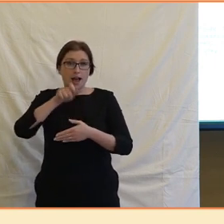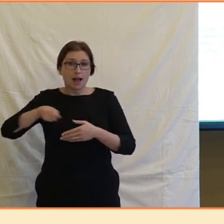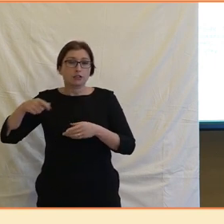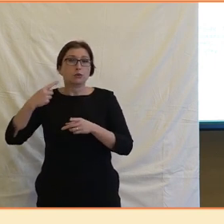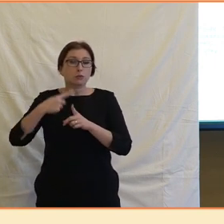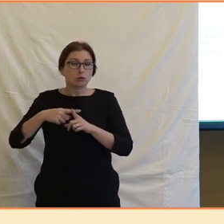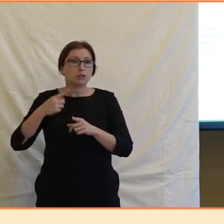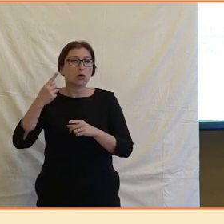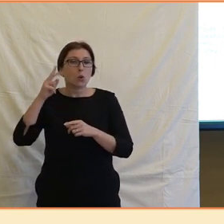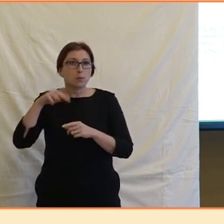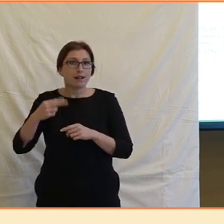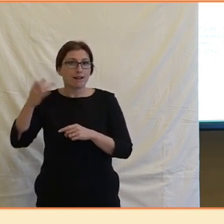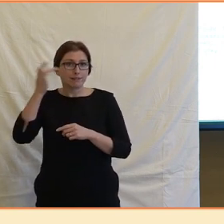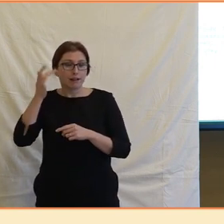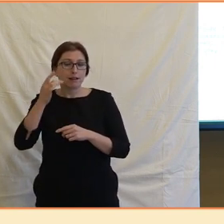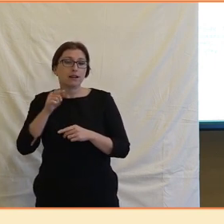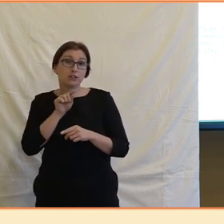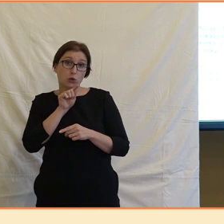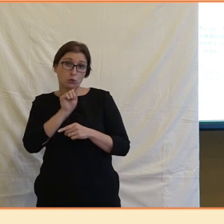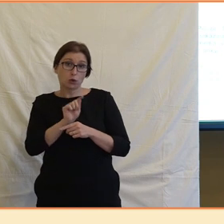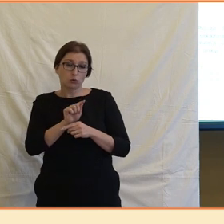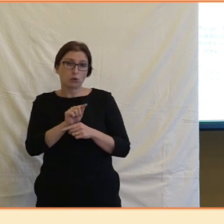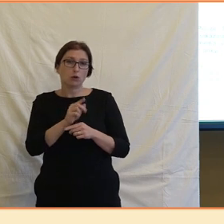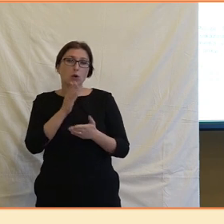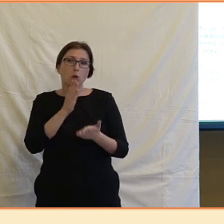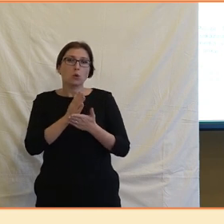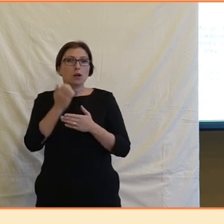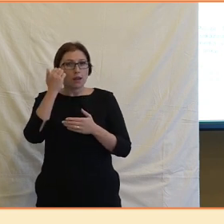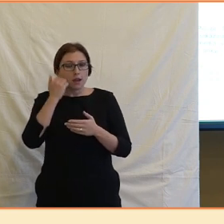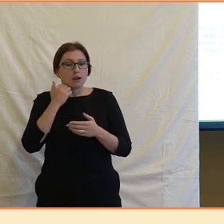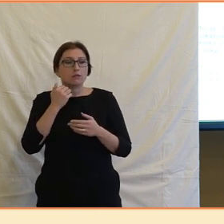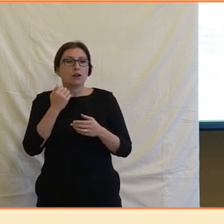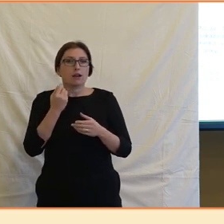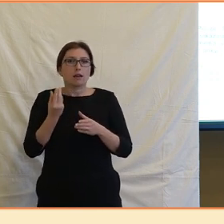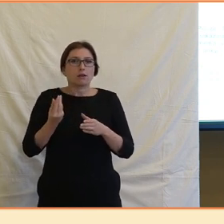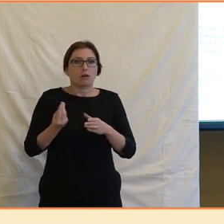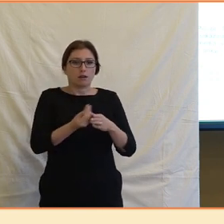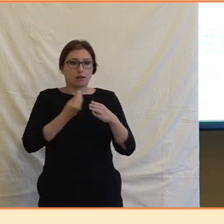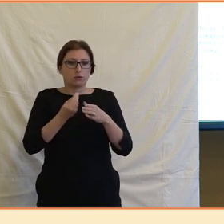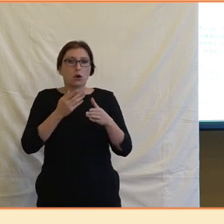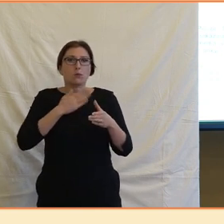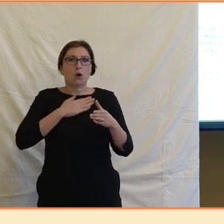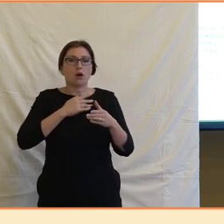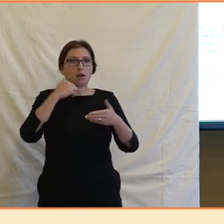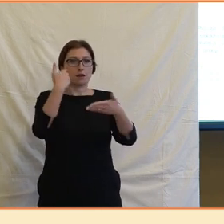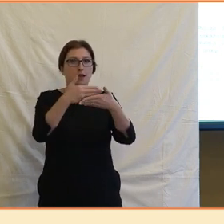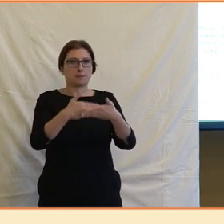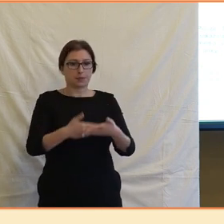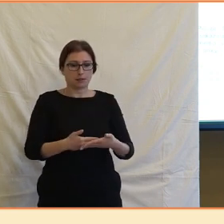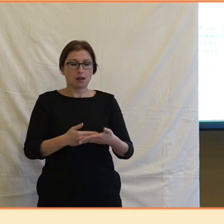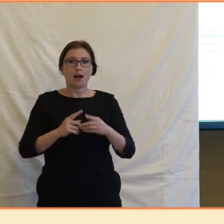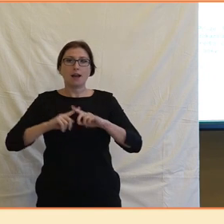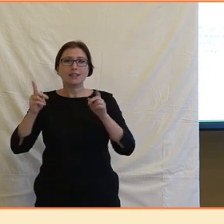inteligence jde o kromě automatizovaného novináře nebo